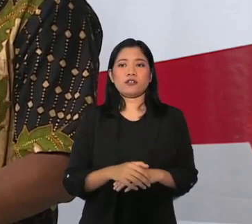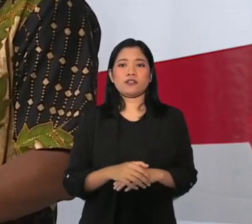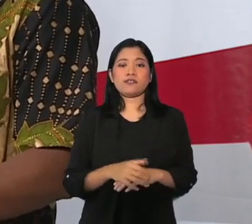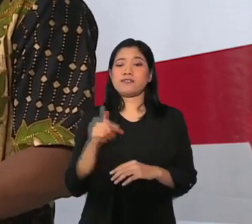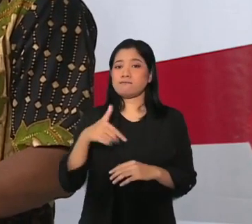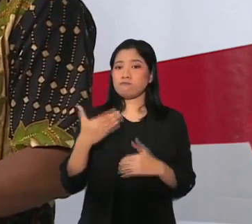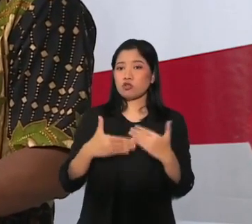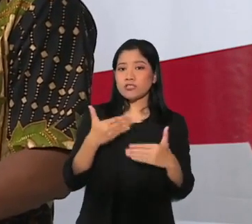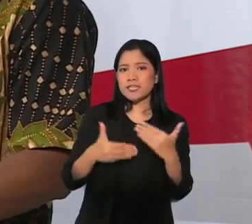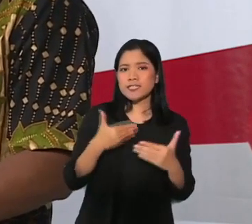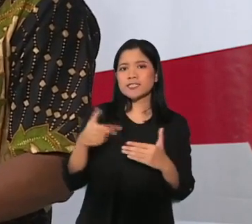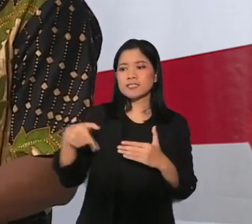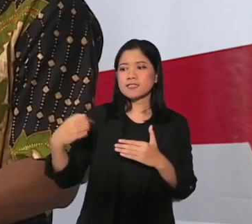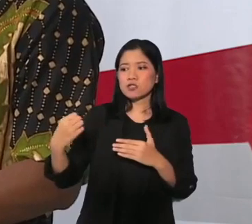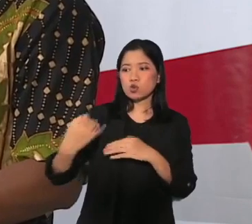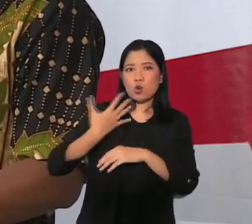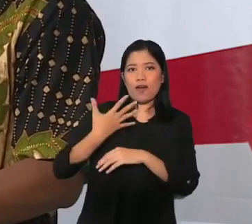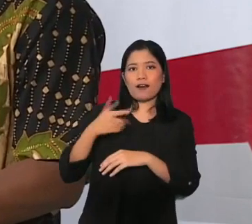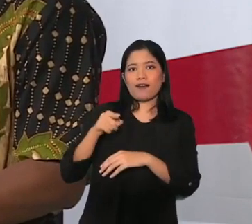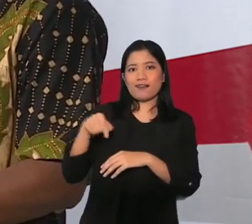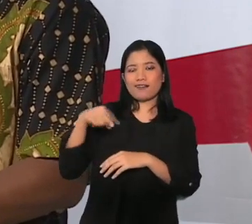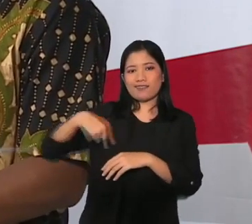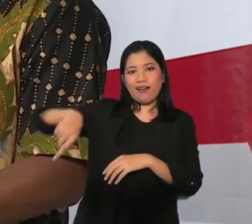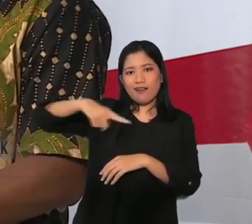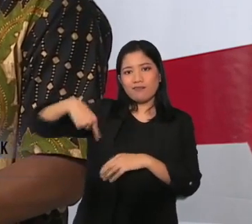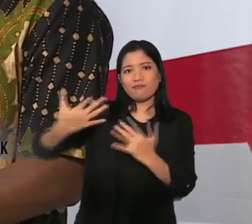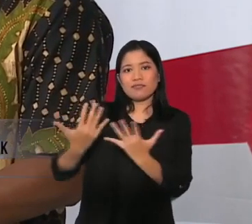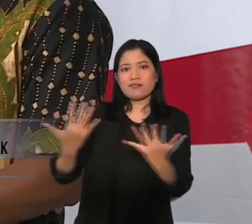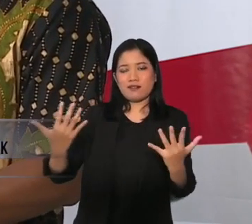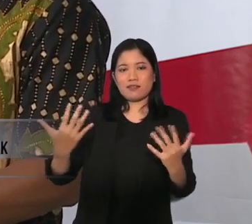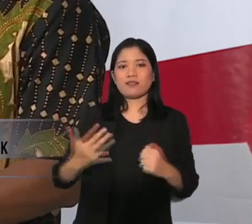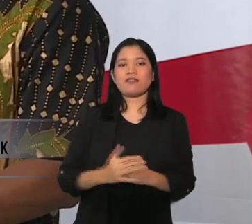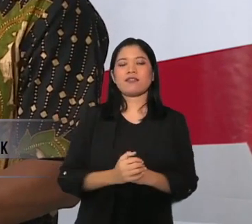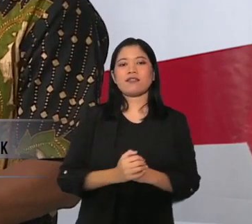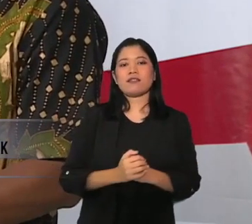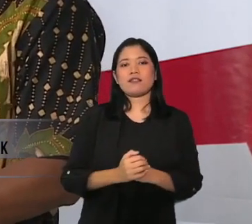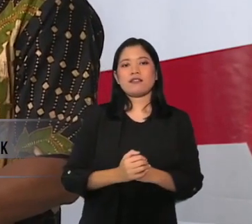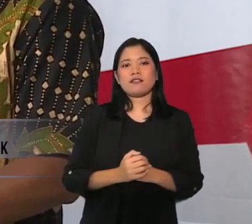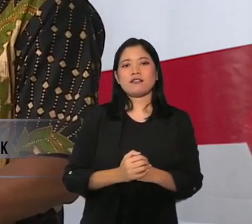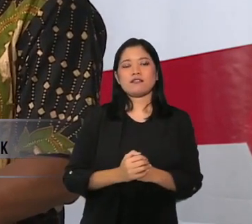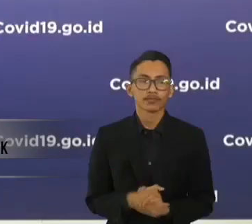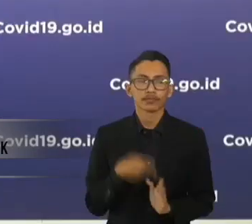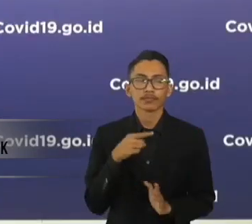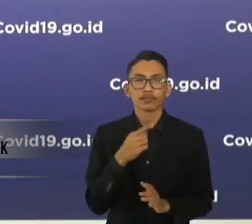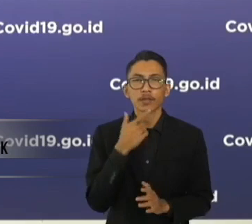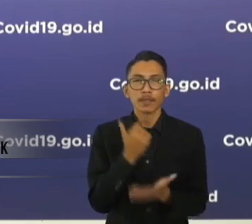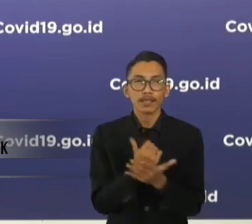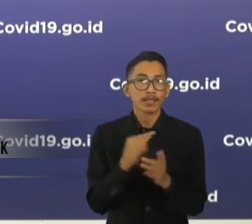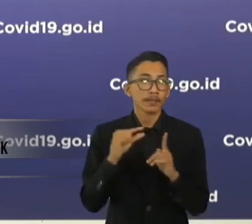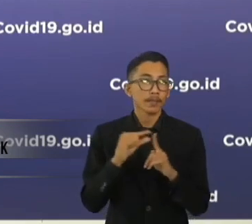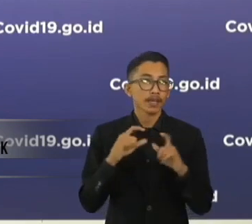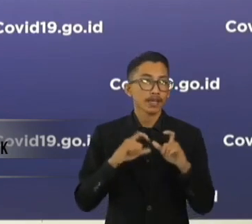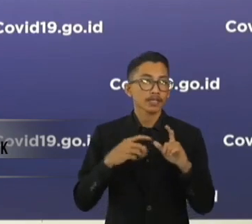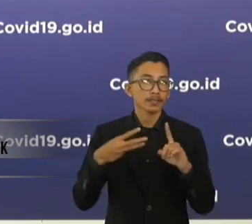pemerintah setiap harinya dalam menginformasikan perkembangan terbaru covert 19 di Indonesia survei